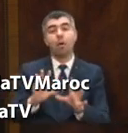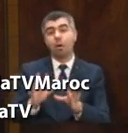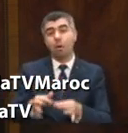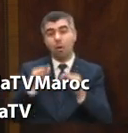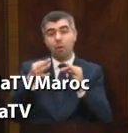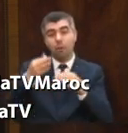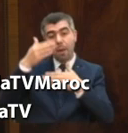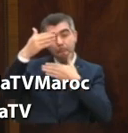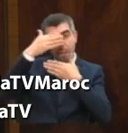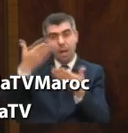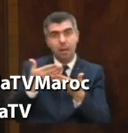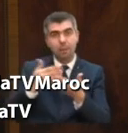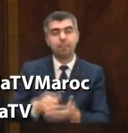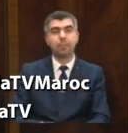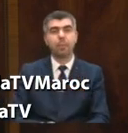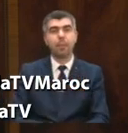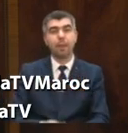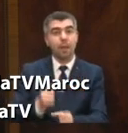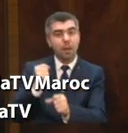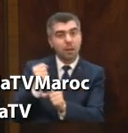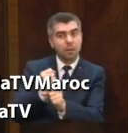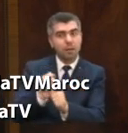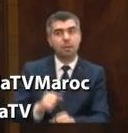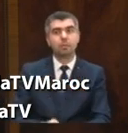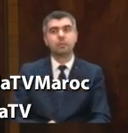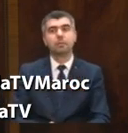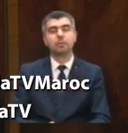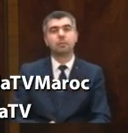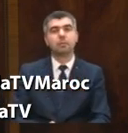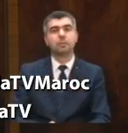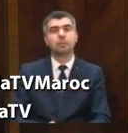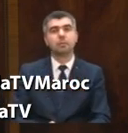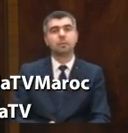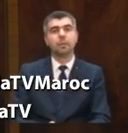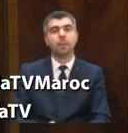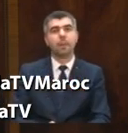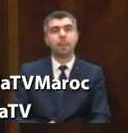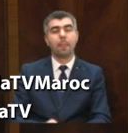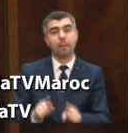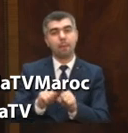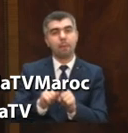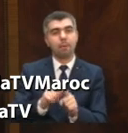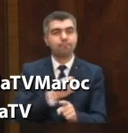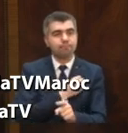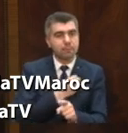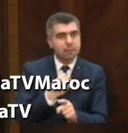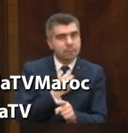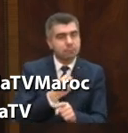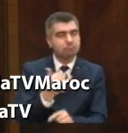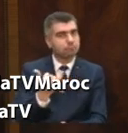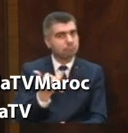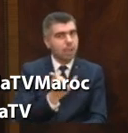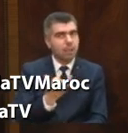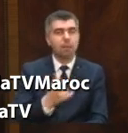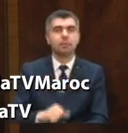بمغربنا الحبيب، وخاصة بقطاع التشغيل، بالخروج يعني خروجا صحيا، خروجا جيدا